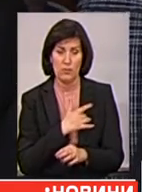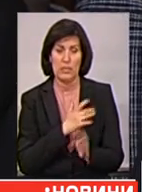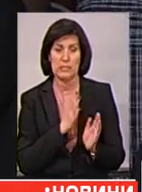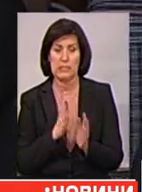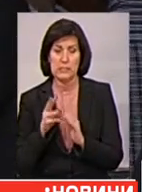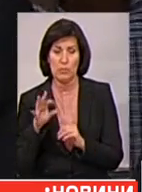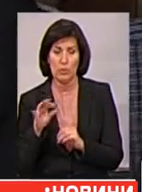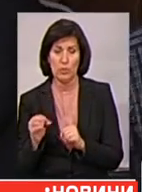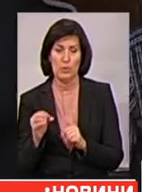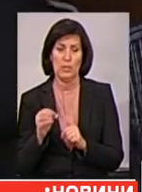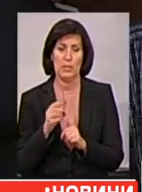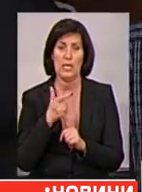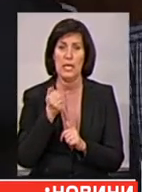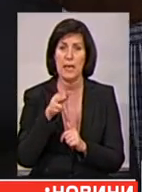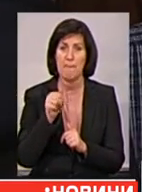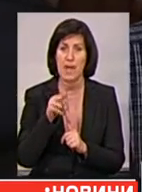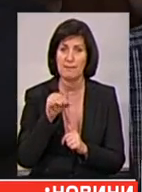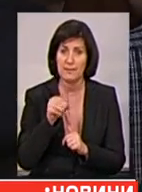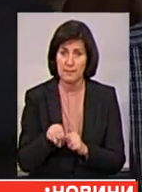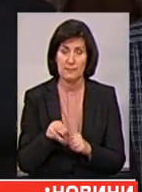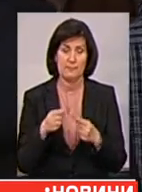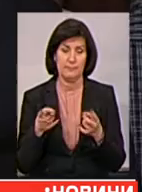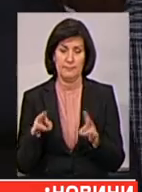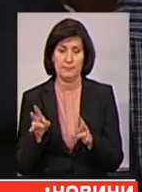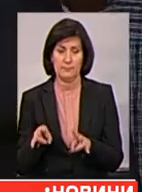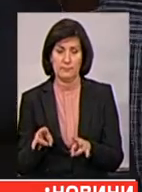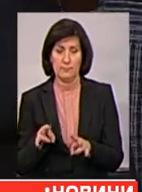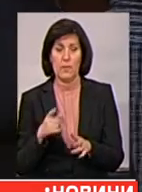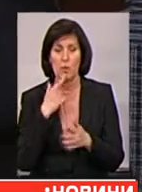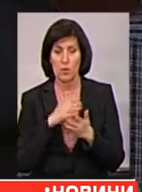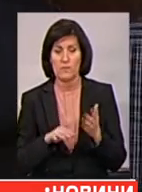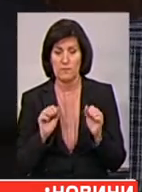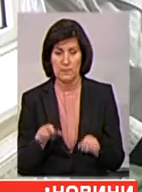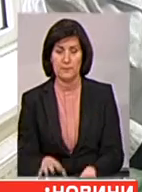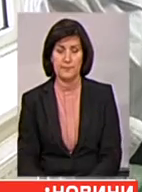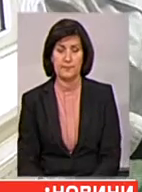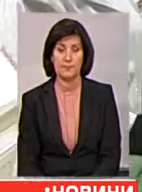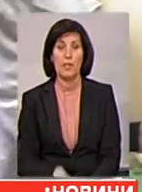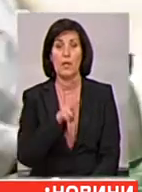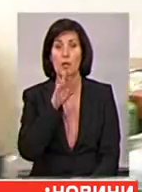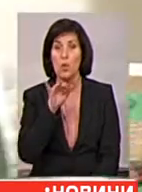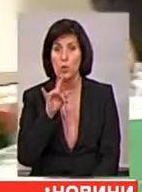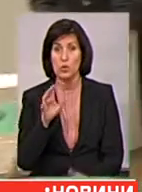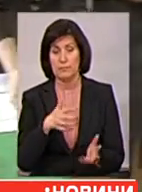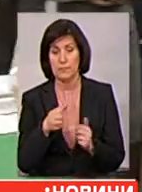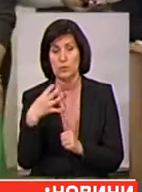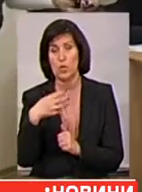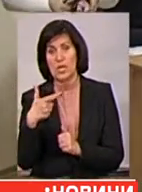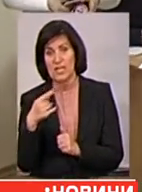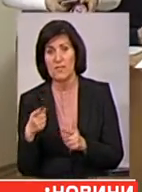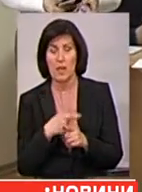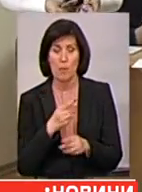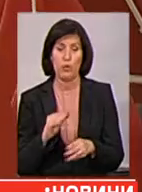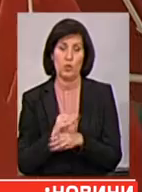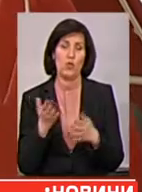серцево-судинною системою, там гепатити, все таке. Ви цього року будете здавати? Буду здавати. Донор може отримати 40 гривень або